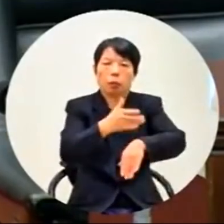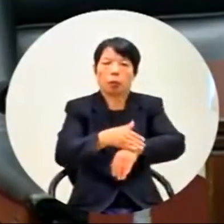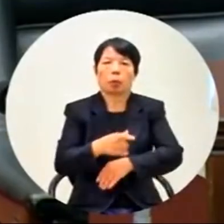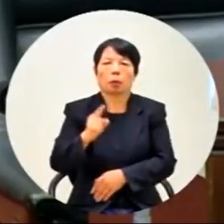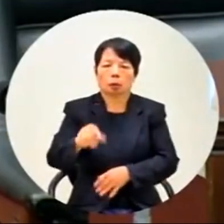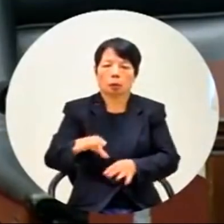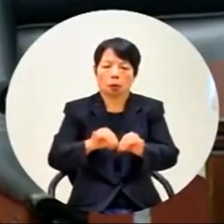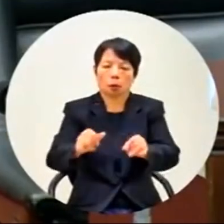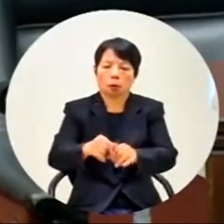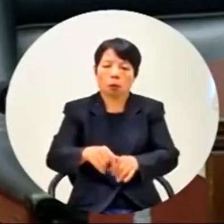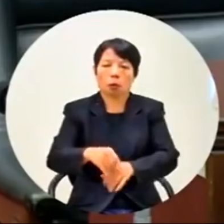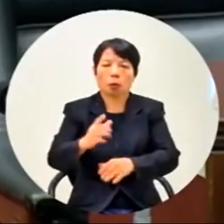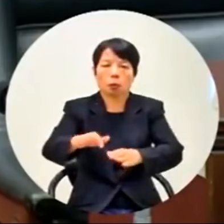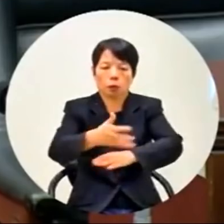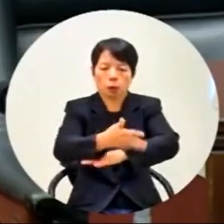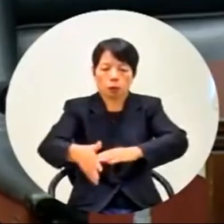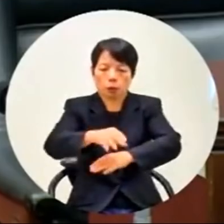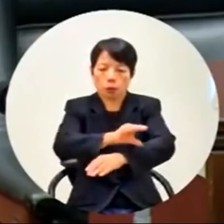果堤防一做起来，